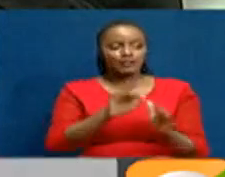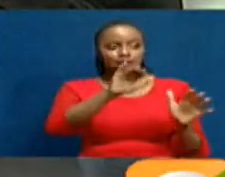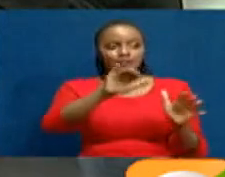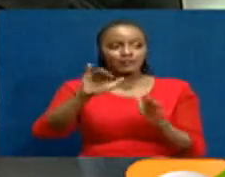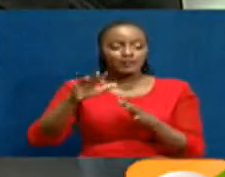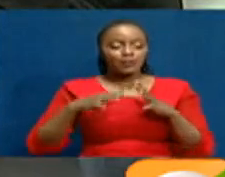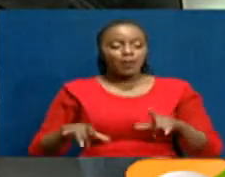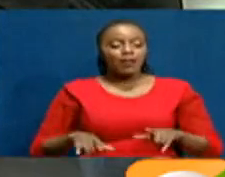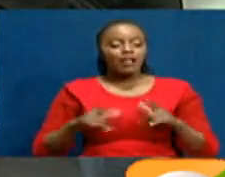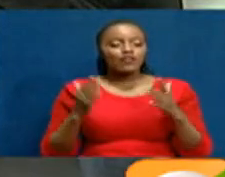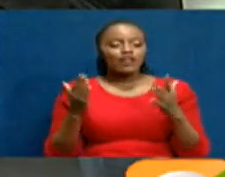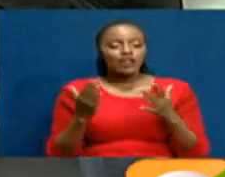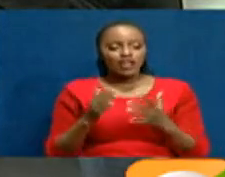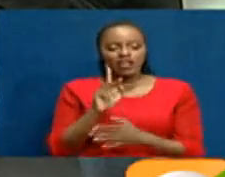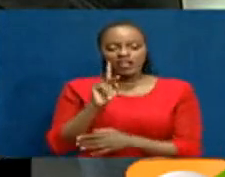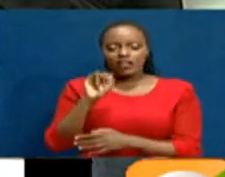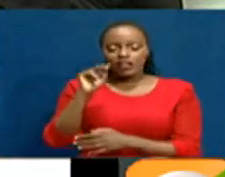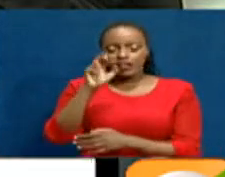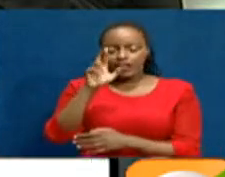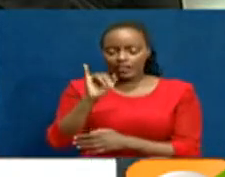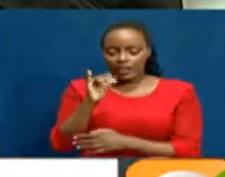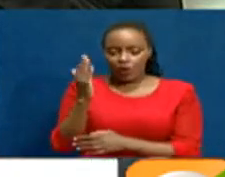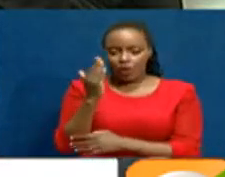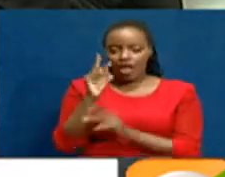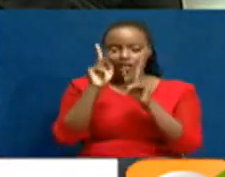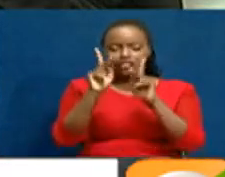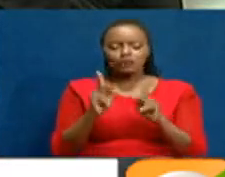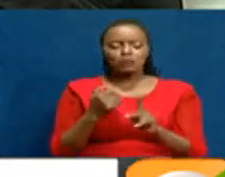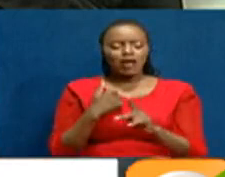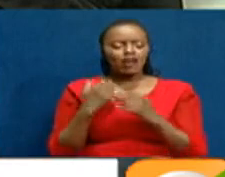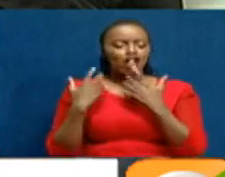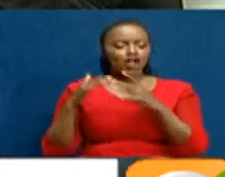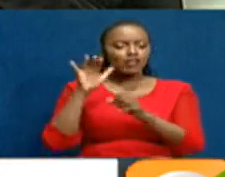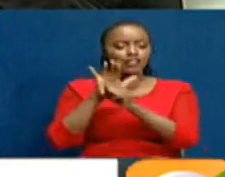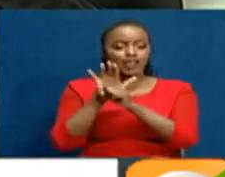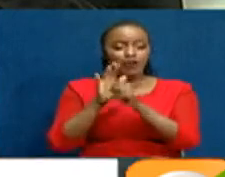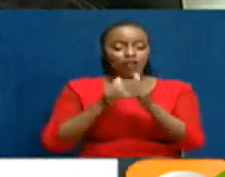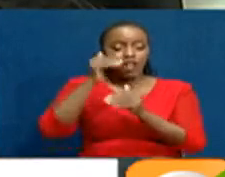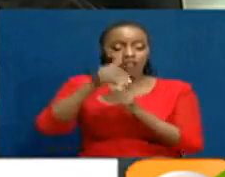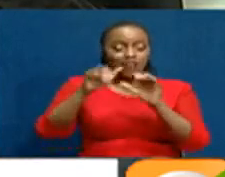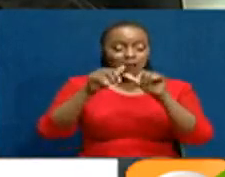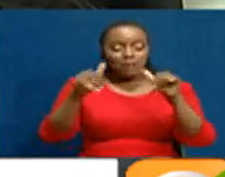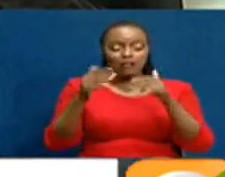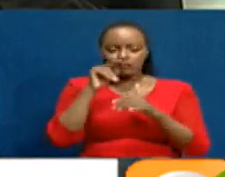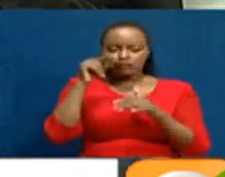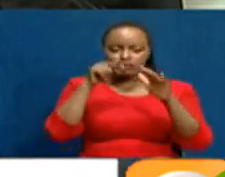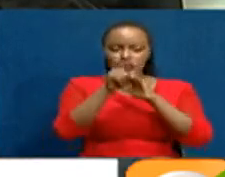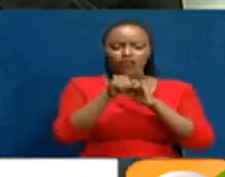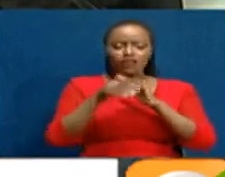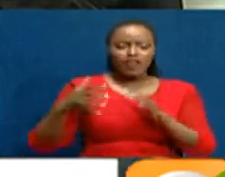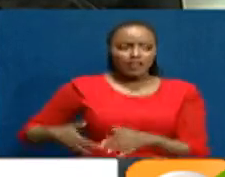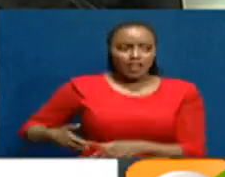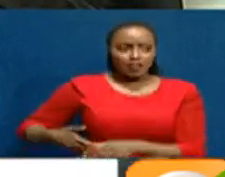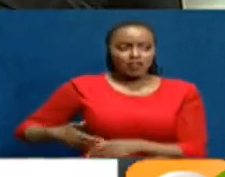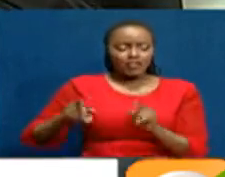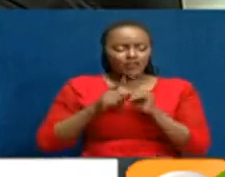Mtazamaji, wakazi wa eneo la Kingly, kaunti ya Kisumu, wanakadiria hasara ya maelfu ya pesa baada ya mashamba yao kuvamiwa na nyani. Na